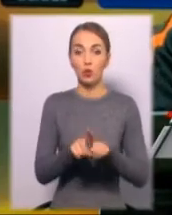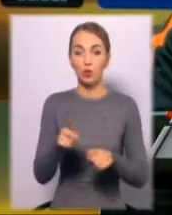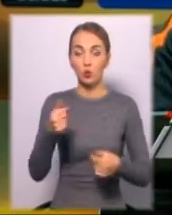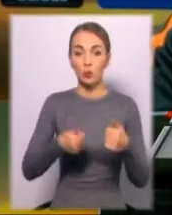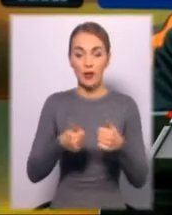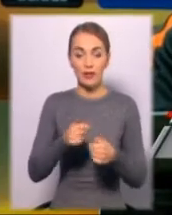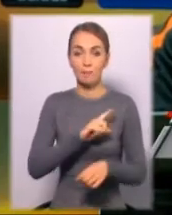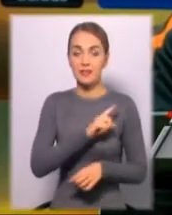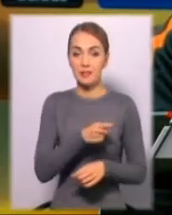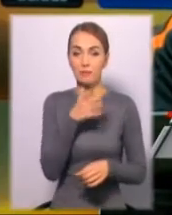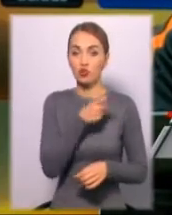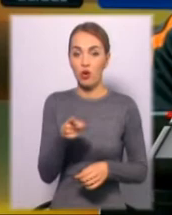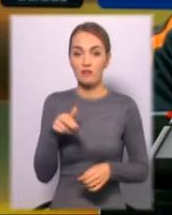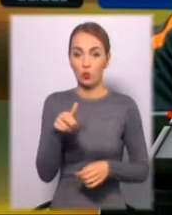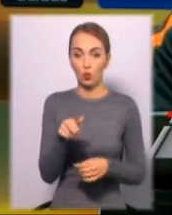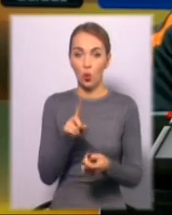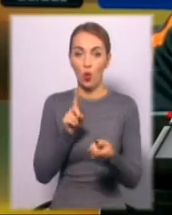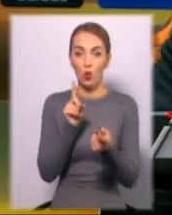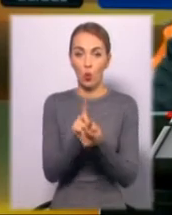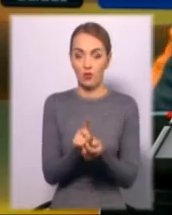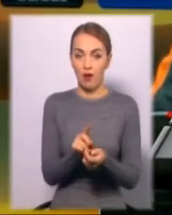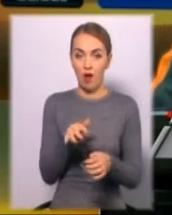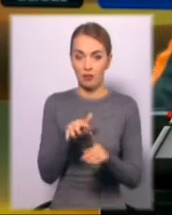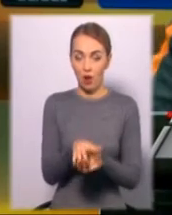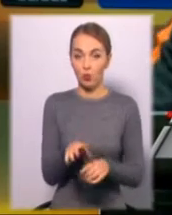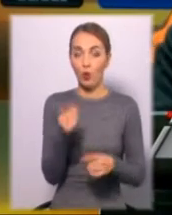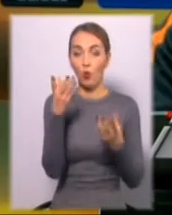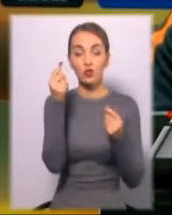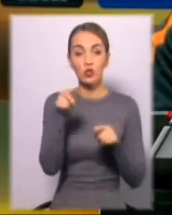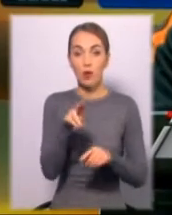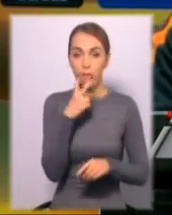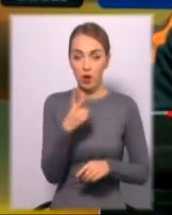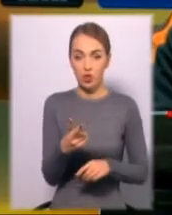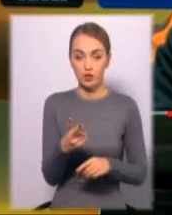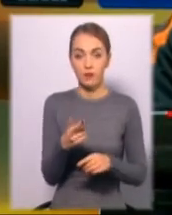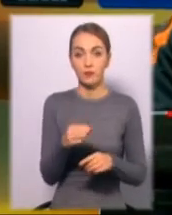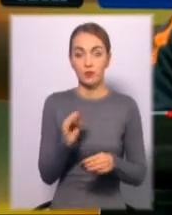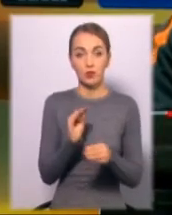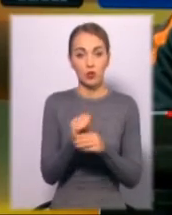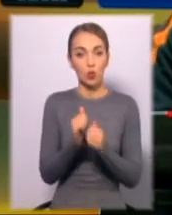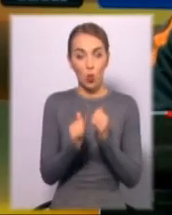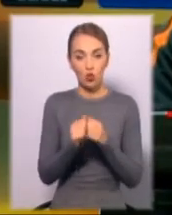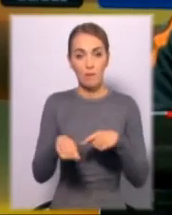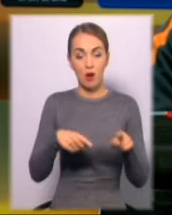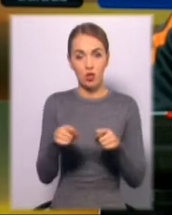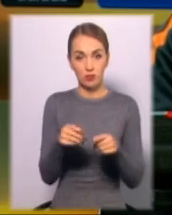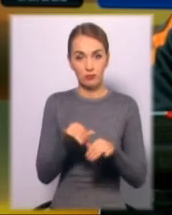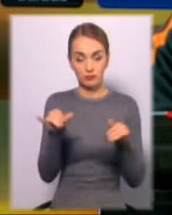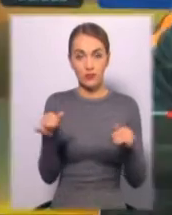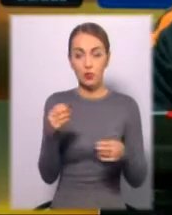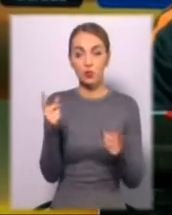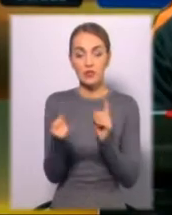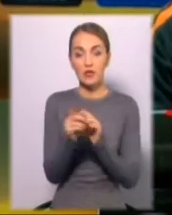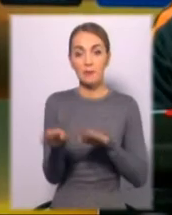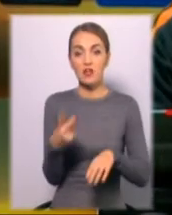суперник є міцним під час виходу в контратаку. Враховуючи те, що я бачив, «Коньяспор» додає з кожним матчем і зустрінеться з нами